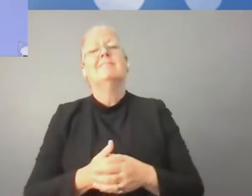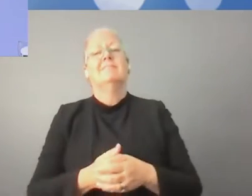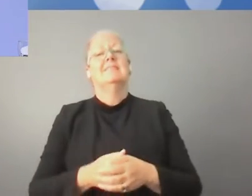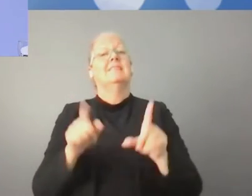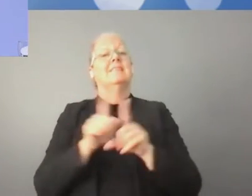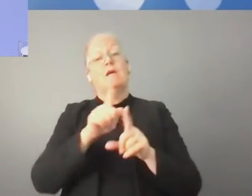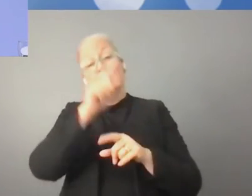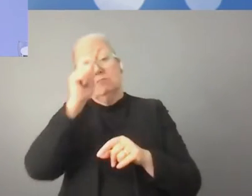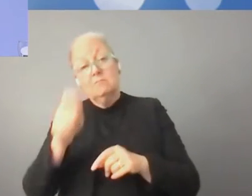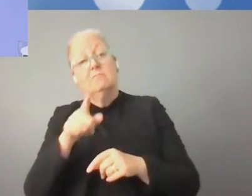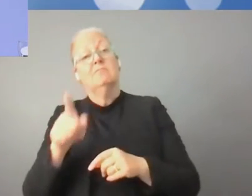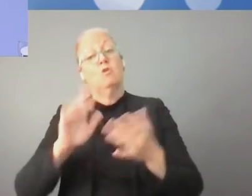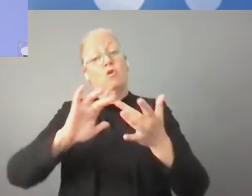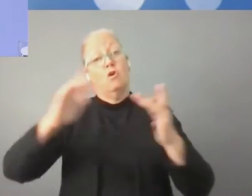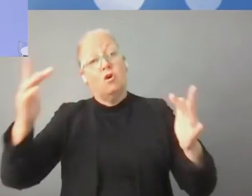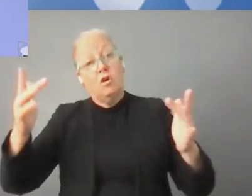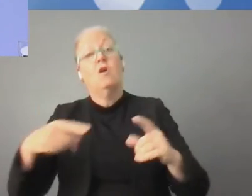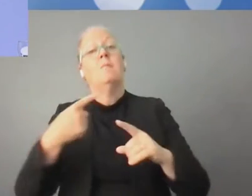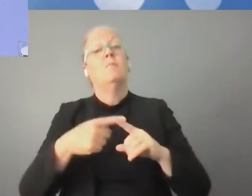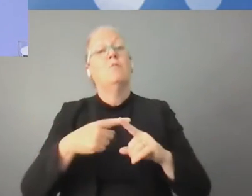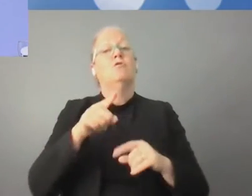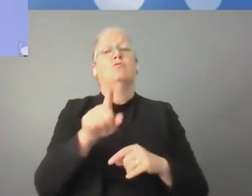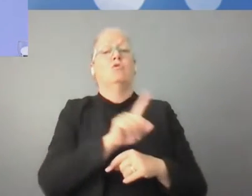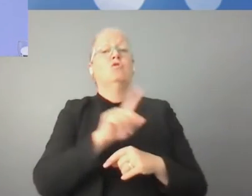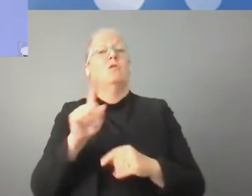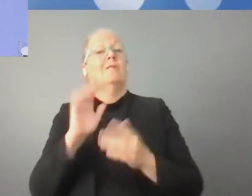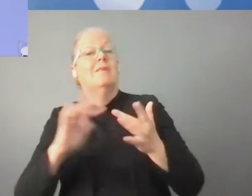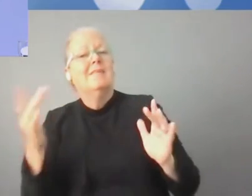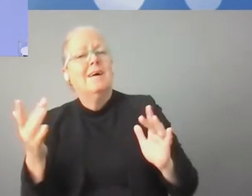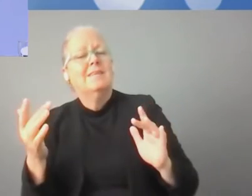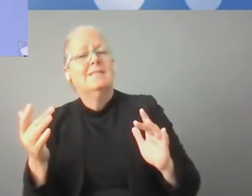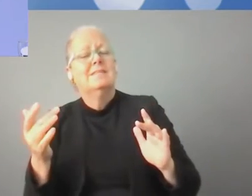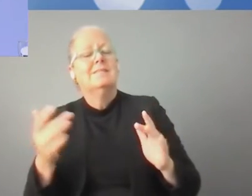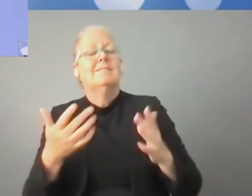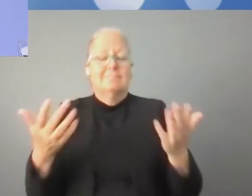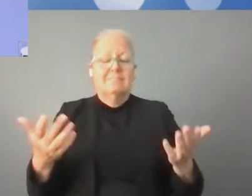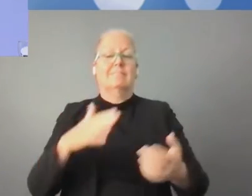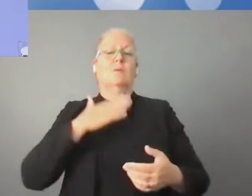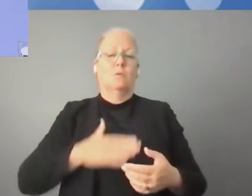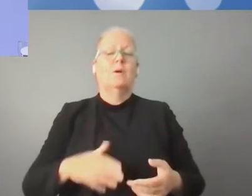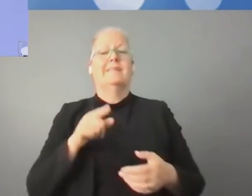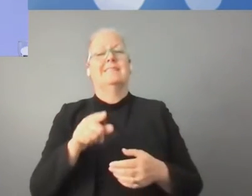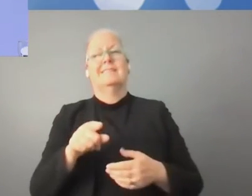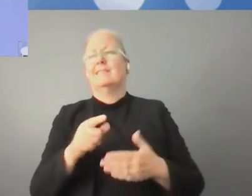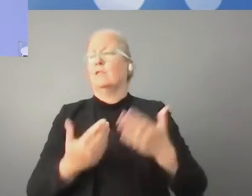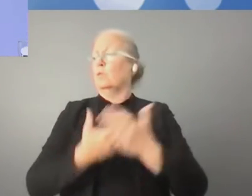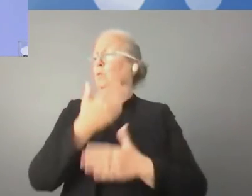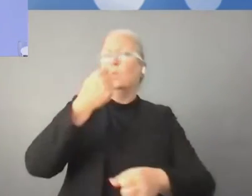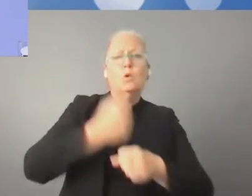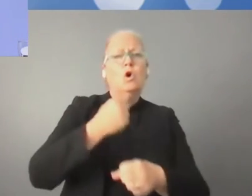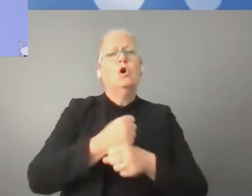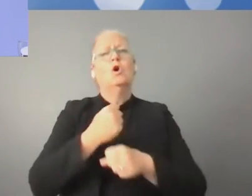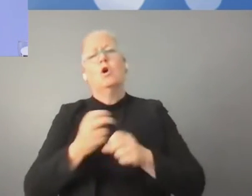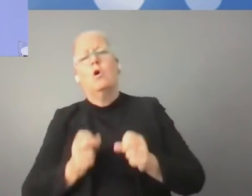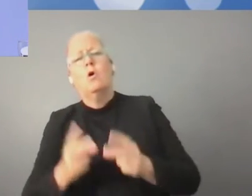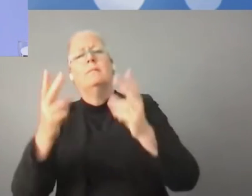том, насколько хороши эти правила и эти решения. Конечно, нам хочется, чтобы все